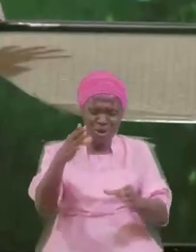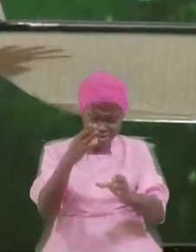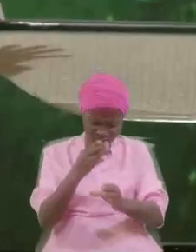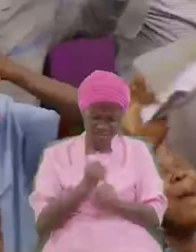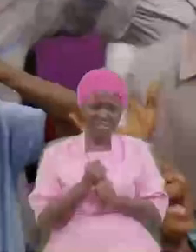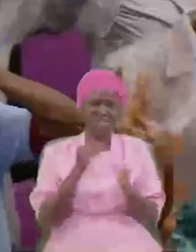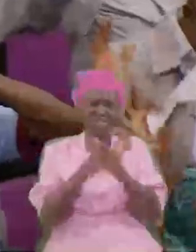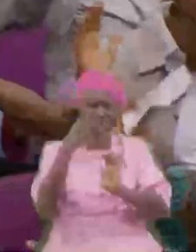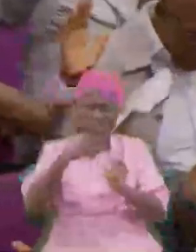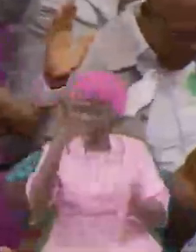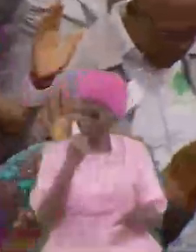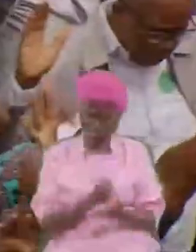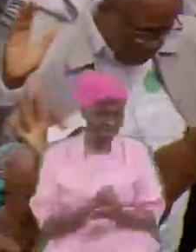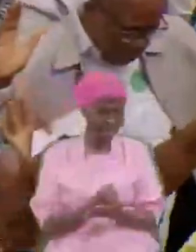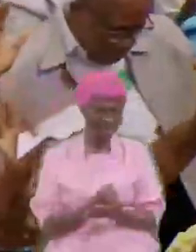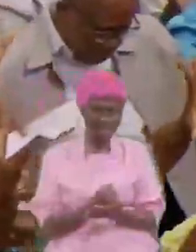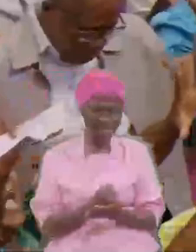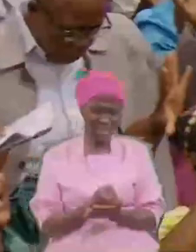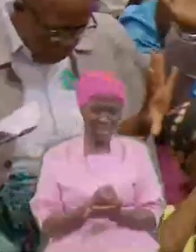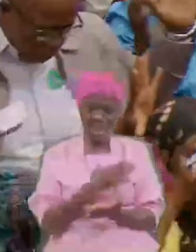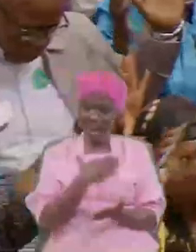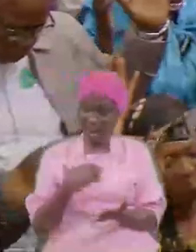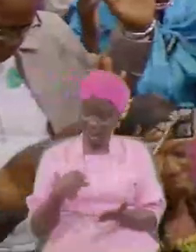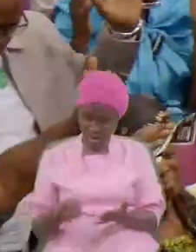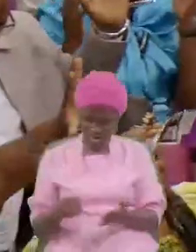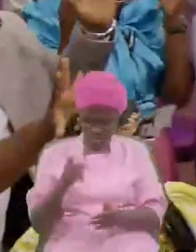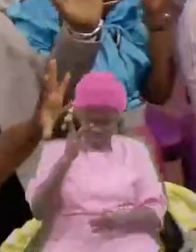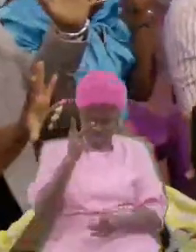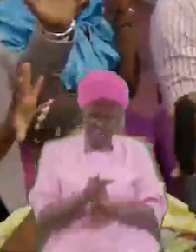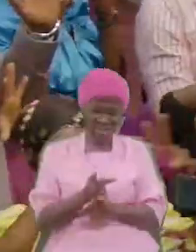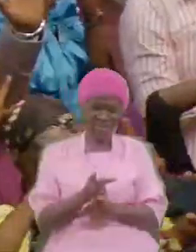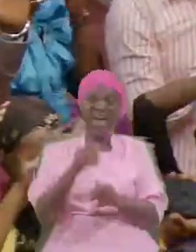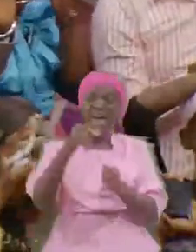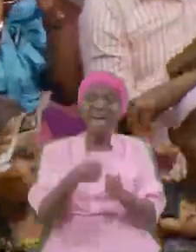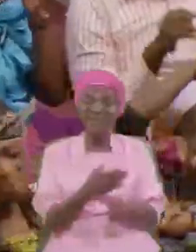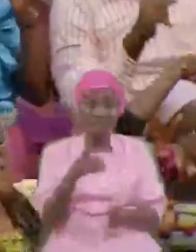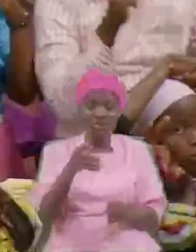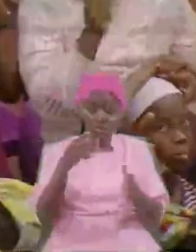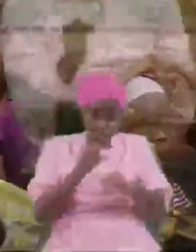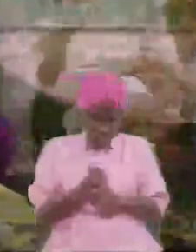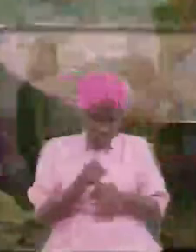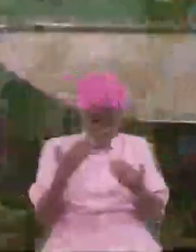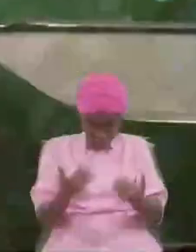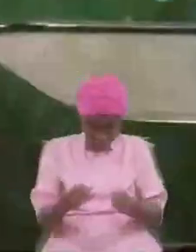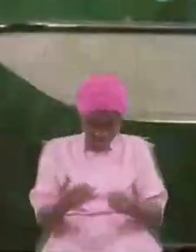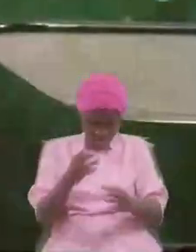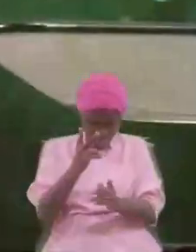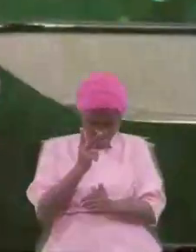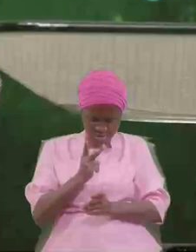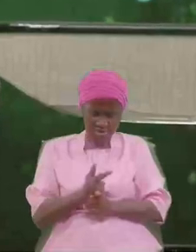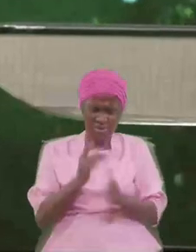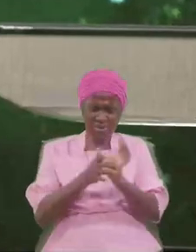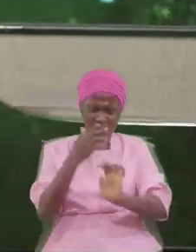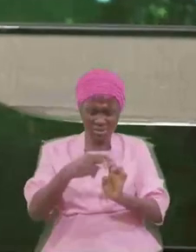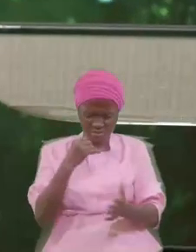Recevez. Je reçois. Et retenez tout ce que vous avez reçu ce soir au nom de Jésus-Christ.